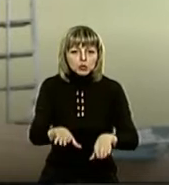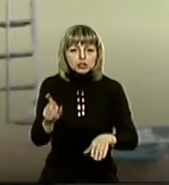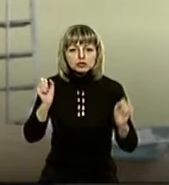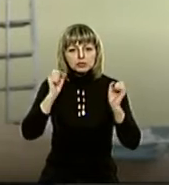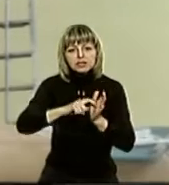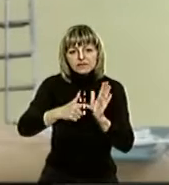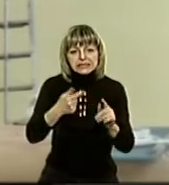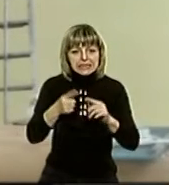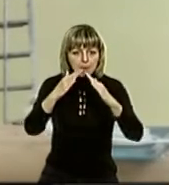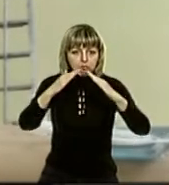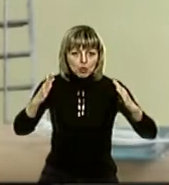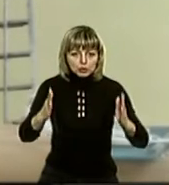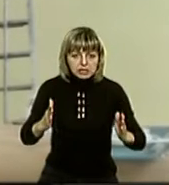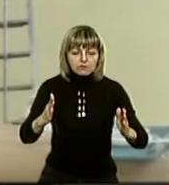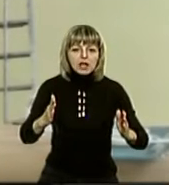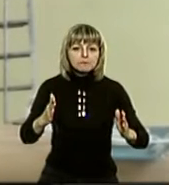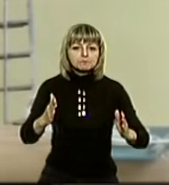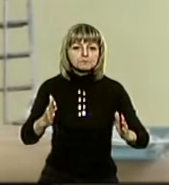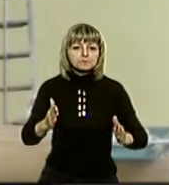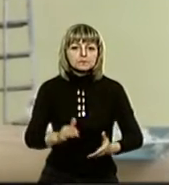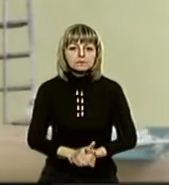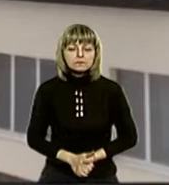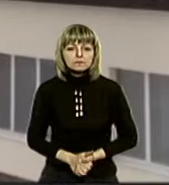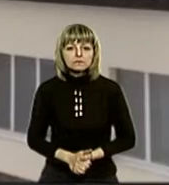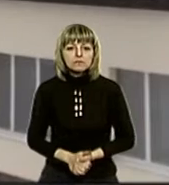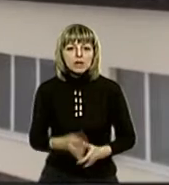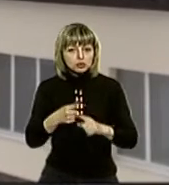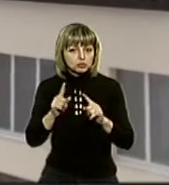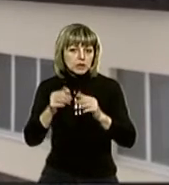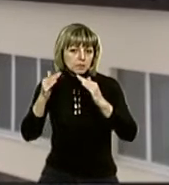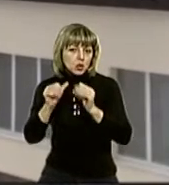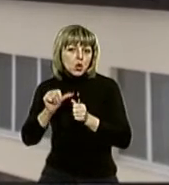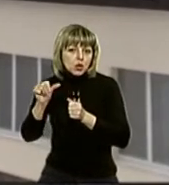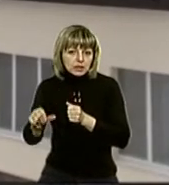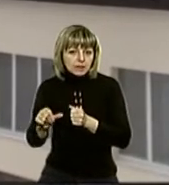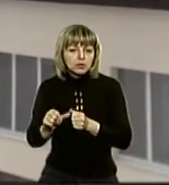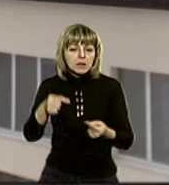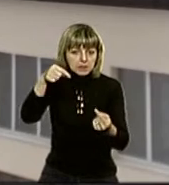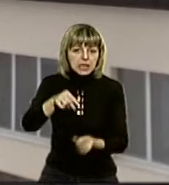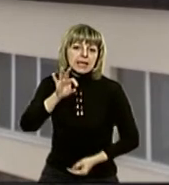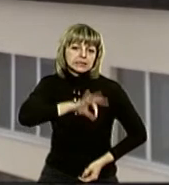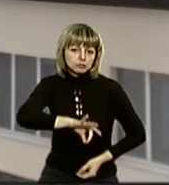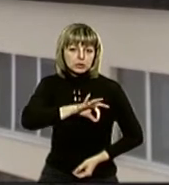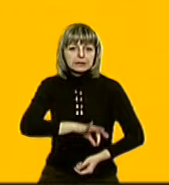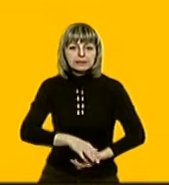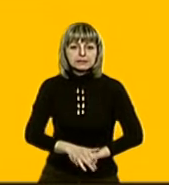зал, чи ця будівля, ця, вона, до речі, чуть відділена від школи, вона окремо стоїть, підлягає експлуатації.